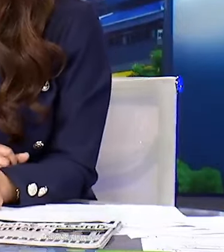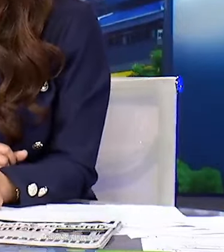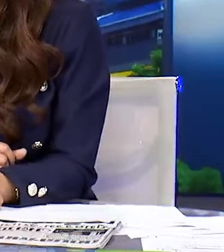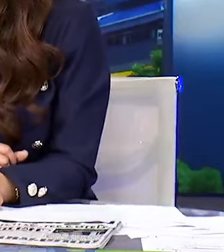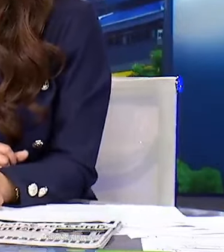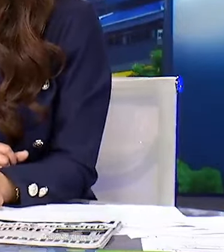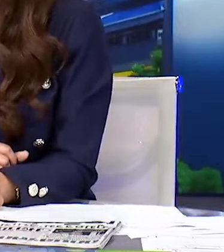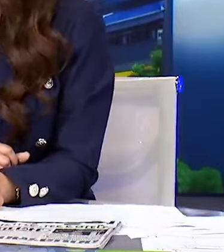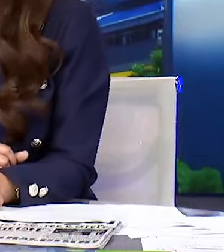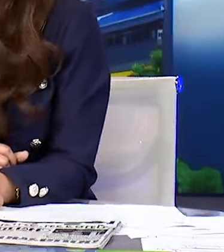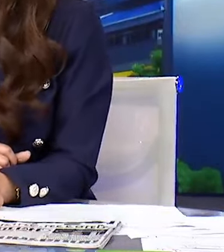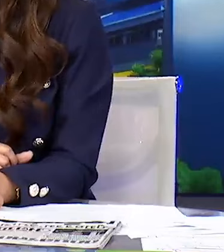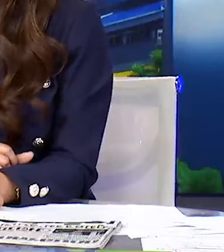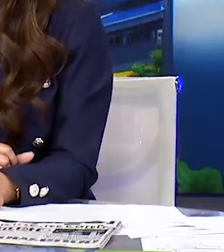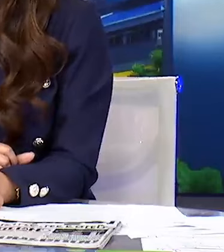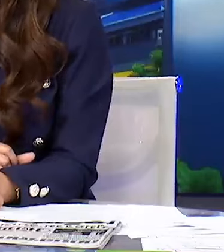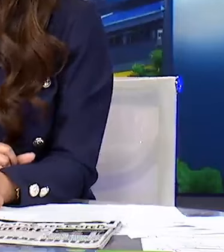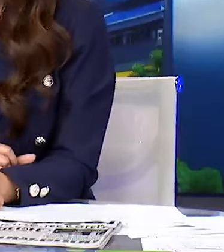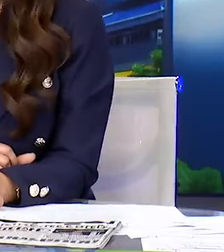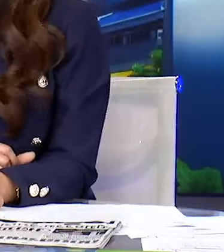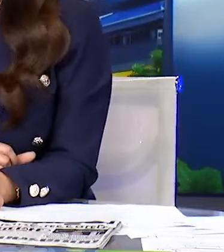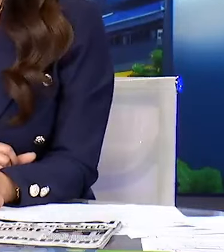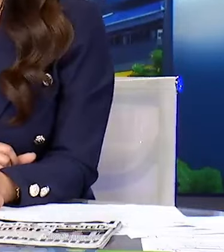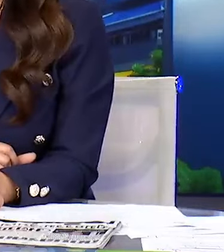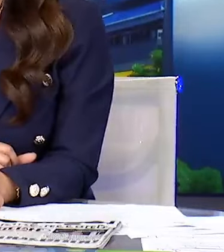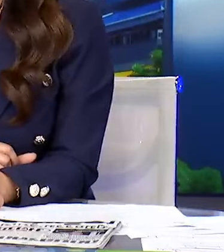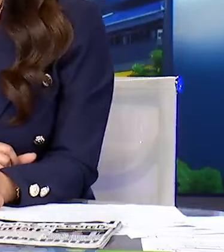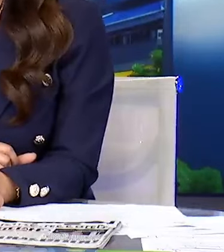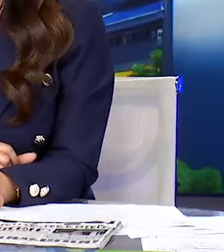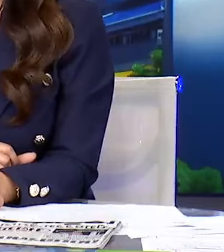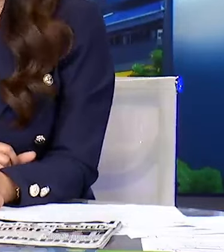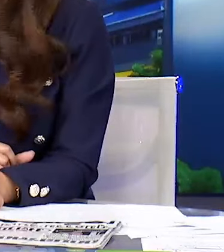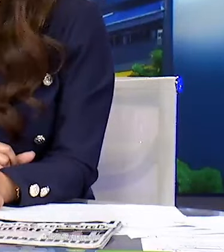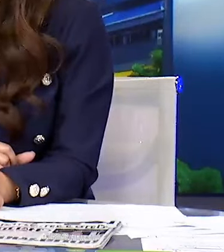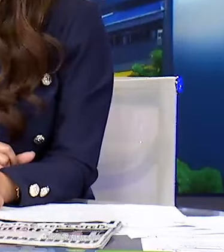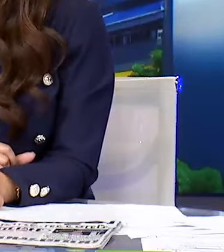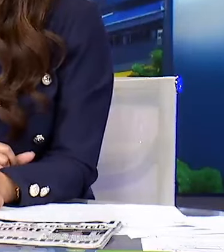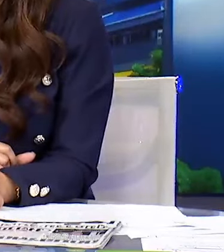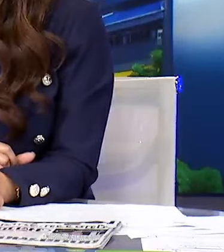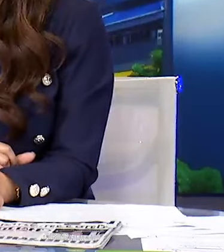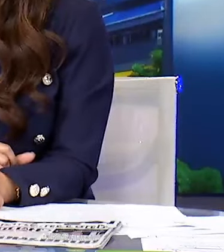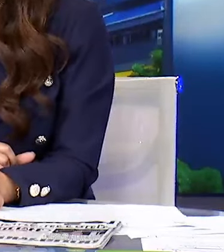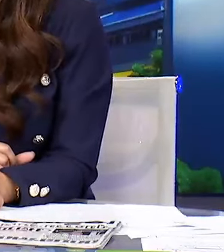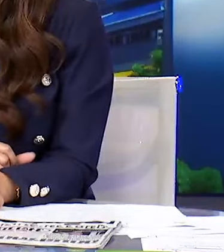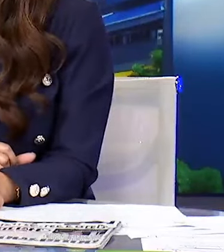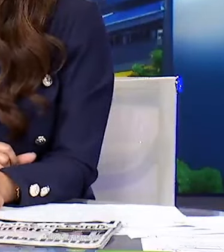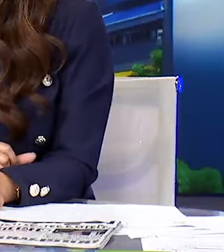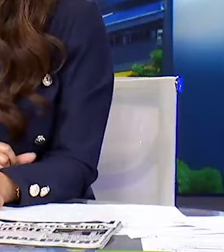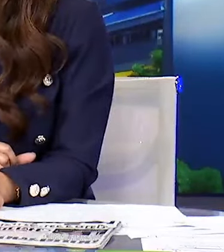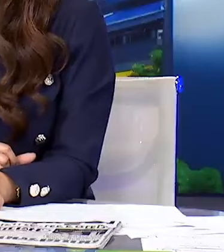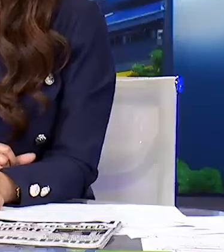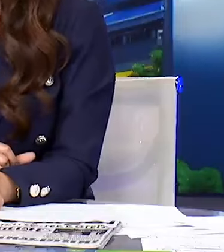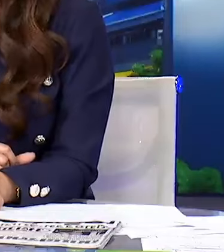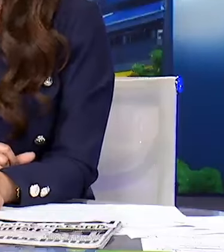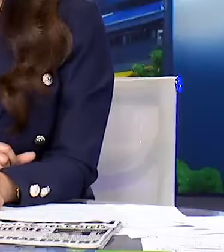ทั้งจับฉลากแล้วก็ให้ไปโหวตเลือกกันเองแต่ส่วนใหญ่ก็จะเป็นการโหวตเลือกกันเองแล้วพอโหวตอ่ะคนที่เป็นเสียงข้างน้อยอ่ะก็แพ้ไงเสียงข้างมากก็